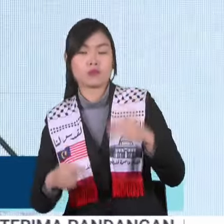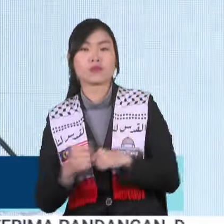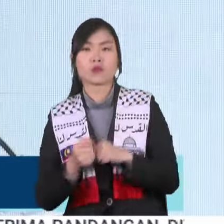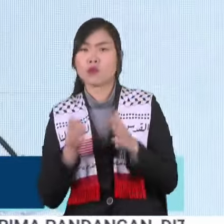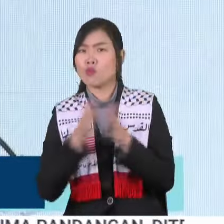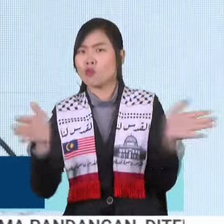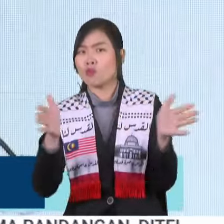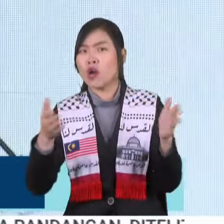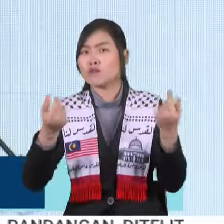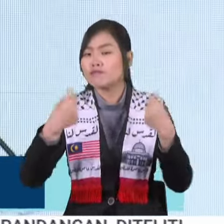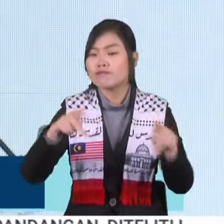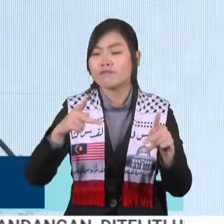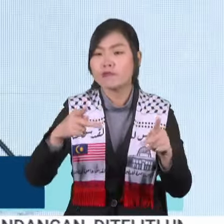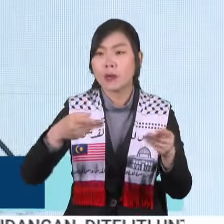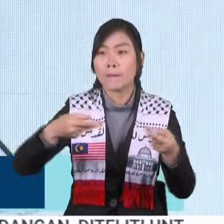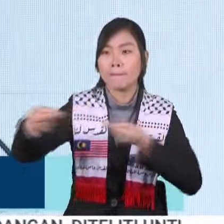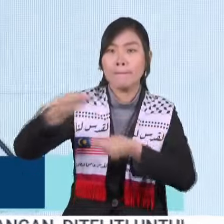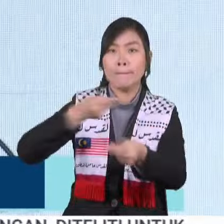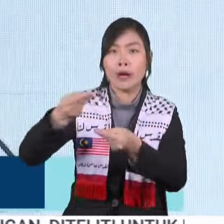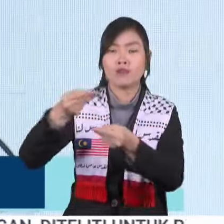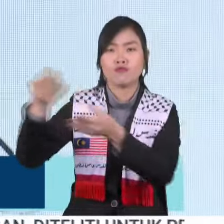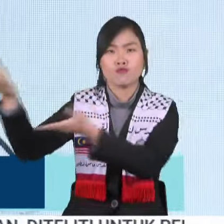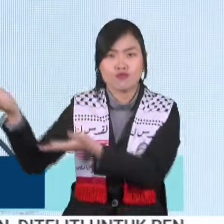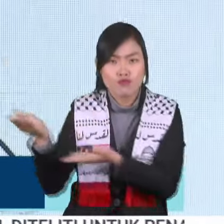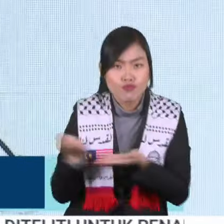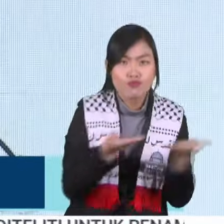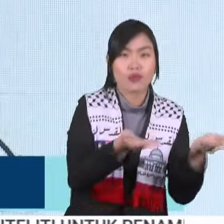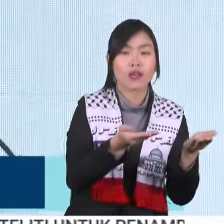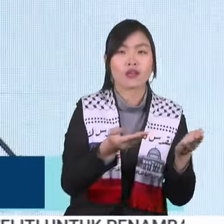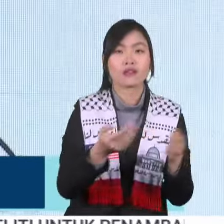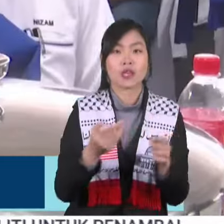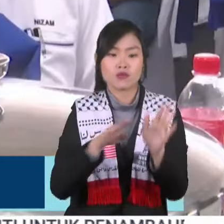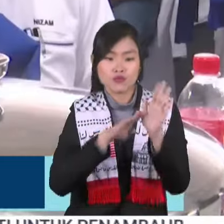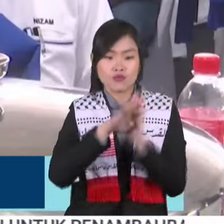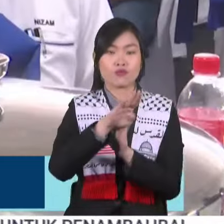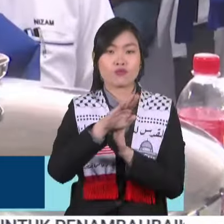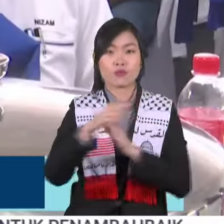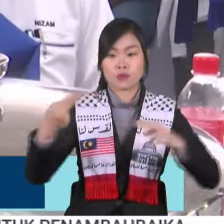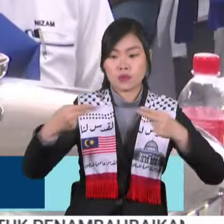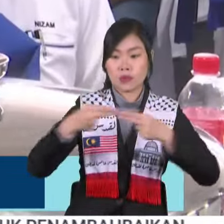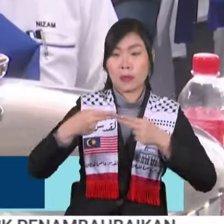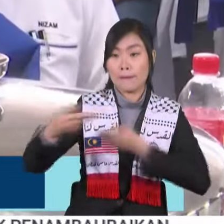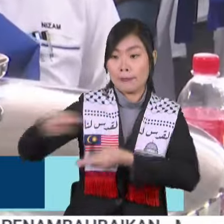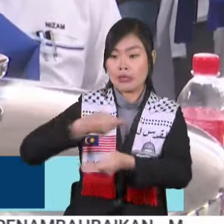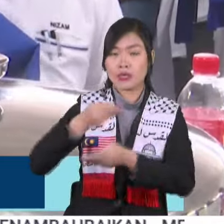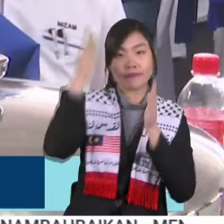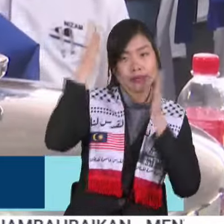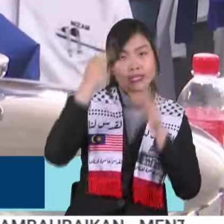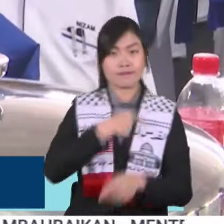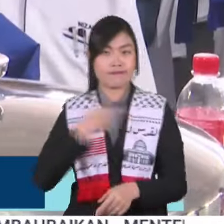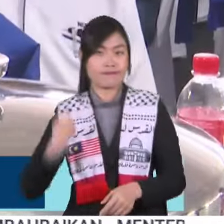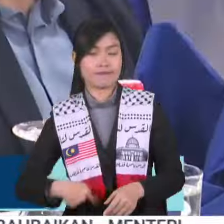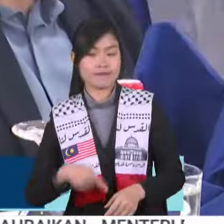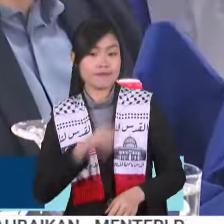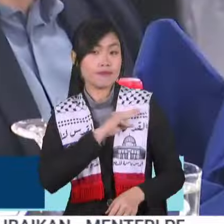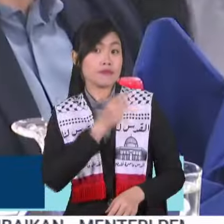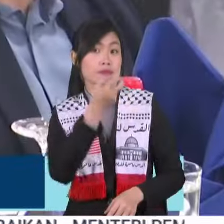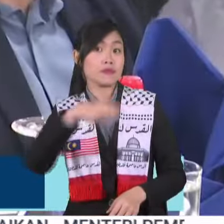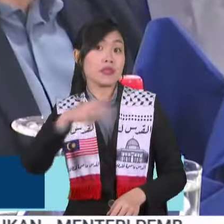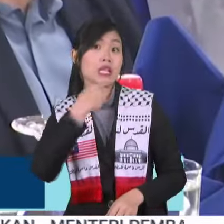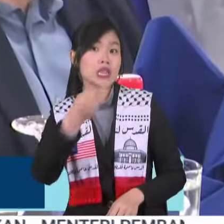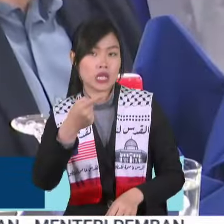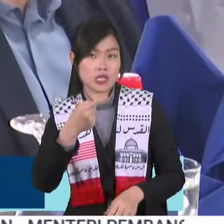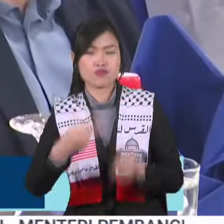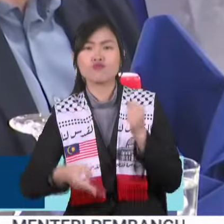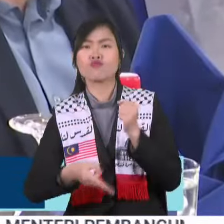membuka lembaran baharu perkhidmatan logistik negara sekaligus melonjakkan hubungan perdagangan Malaysia-China. Jelas Menteri Pengangkutan, selain kos